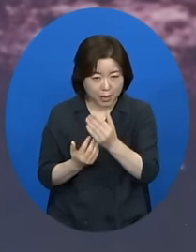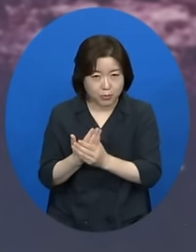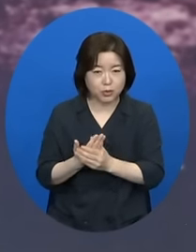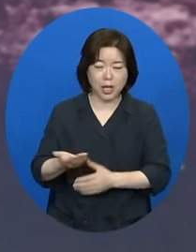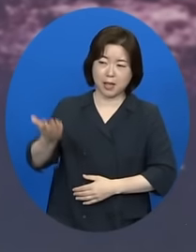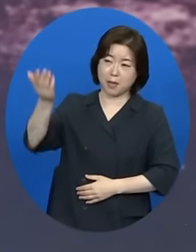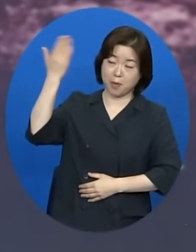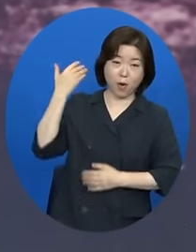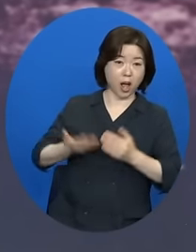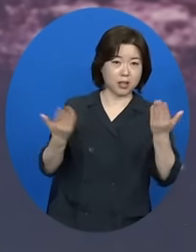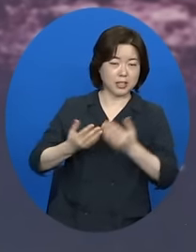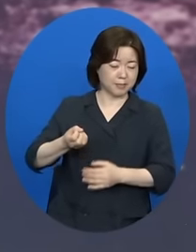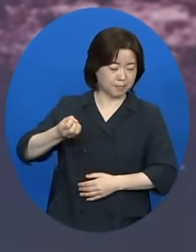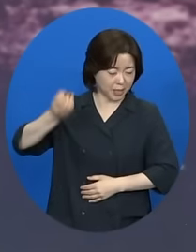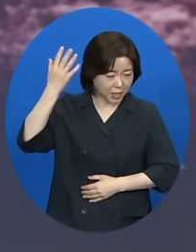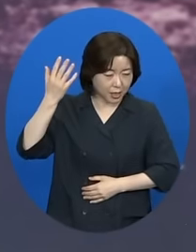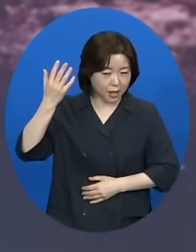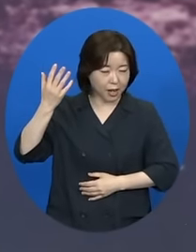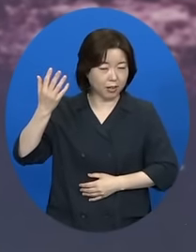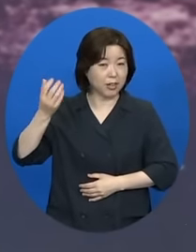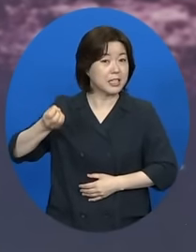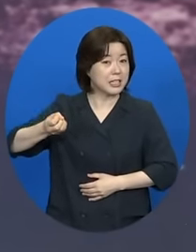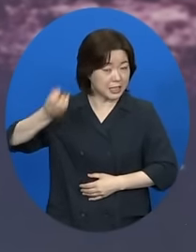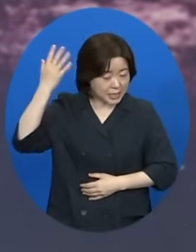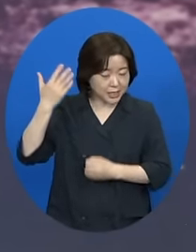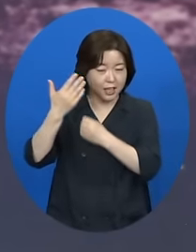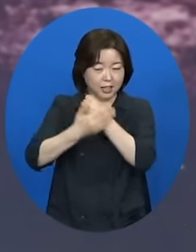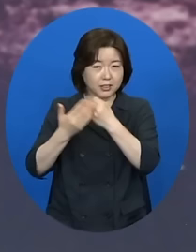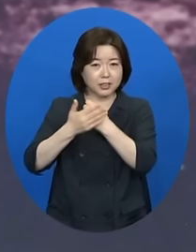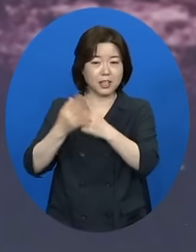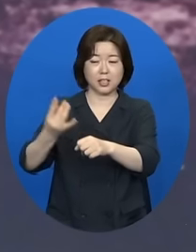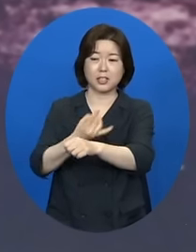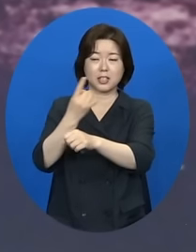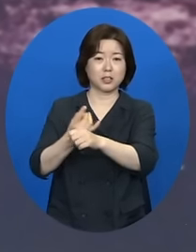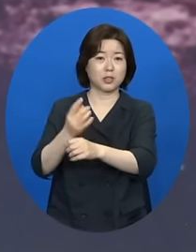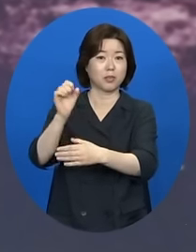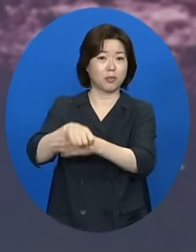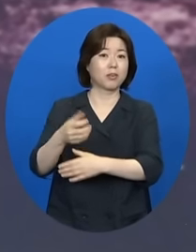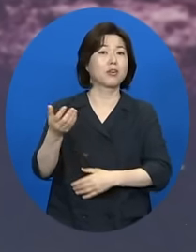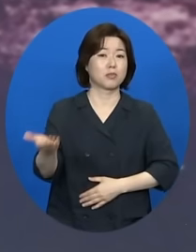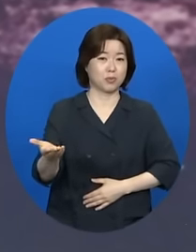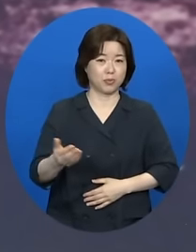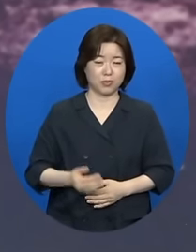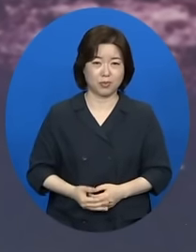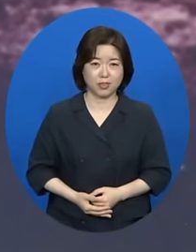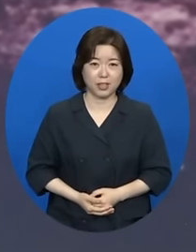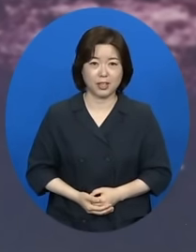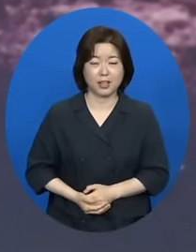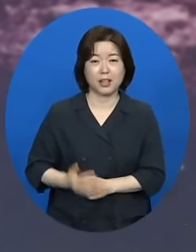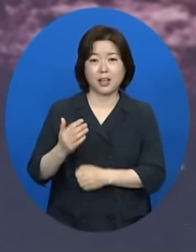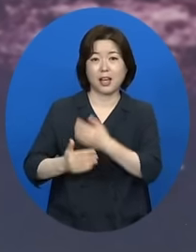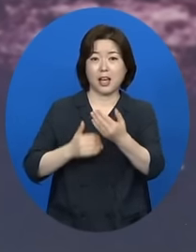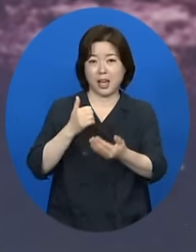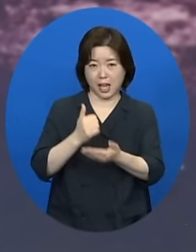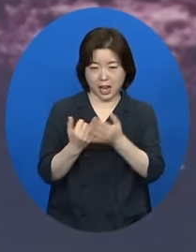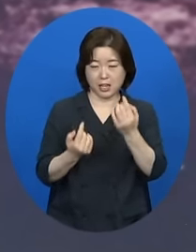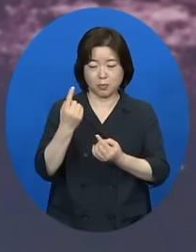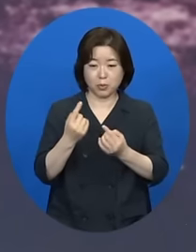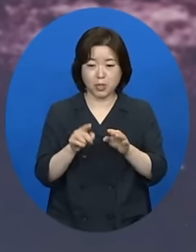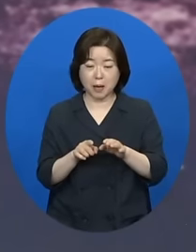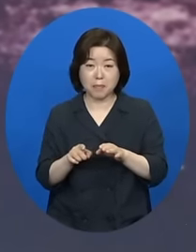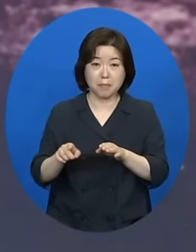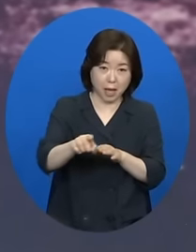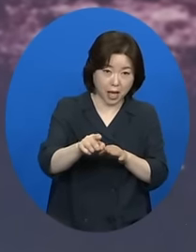일을 잊게 하시는 이 망각의 은혜를 주셨어요. 하나님은 하나님보다 앞서 나간